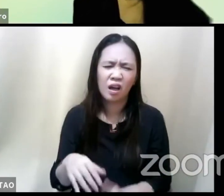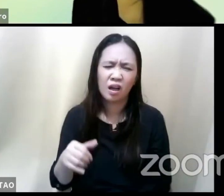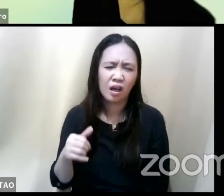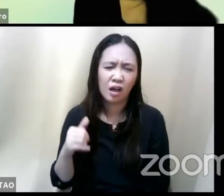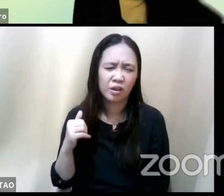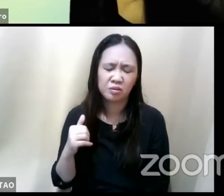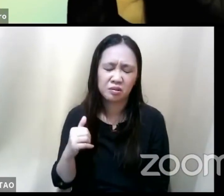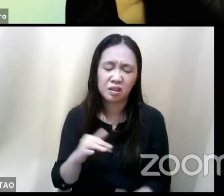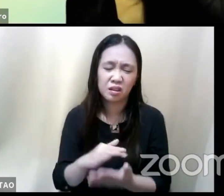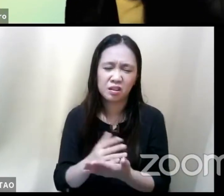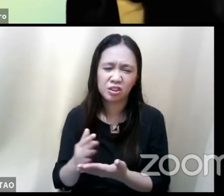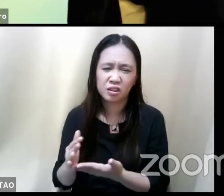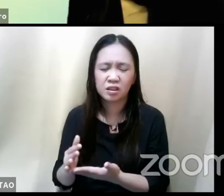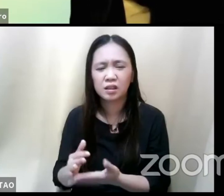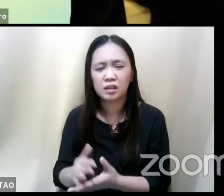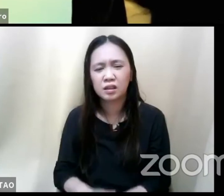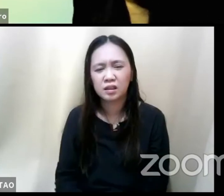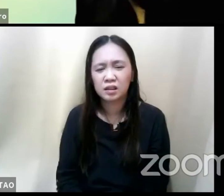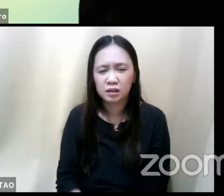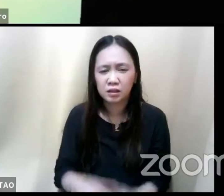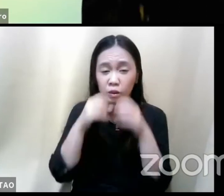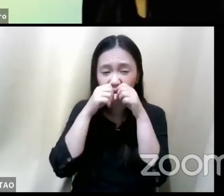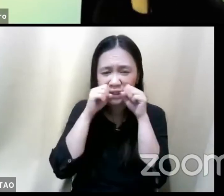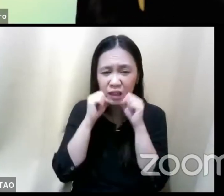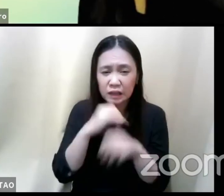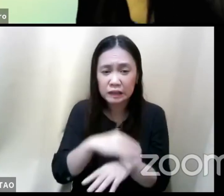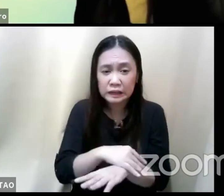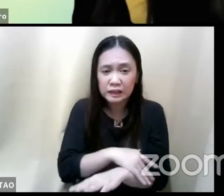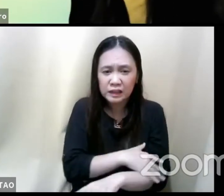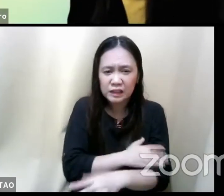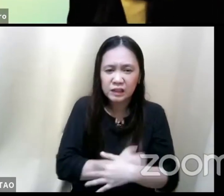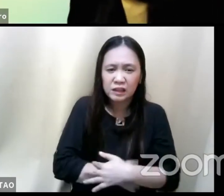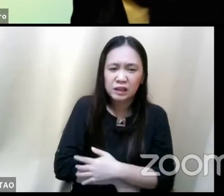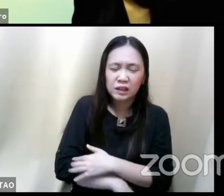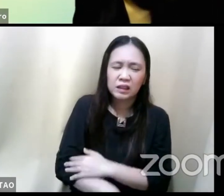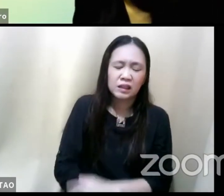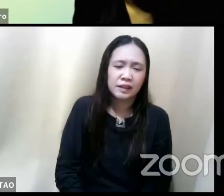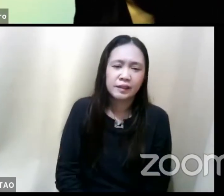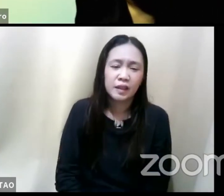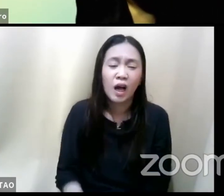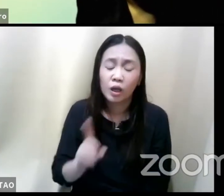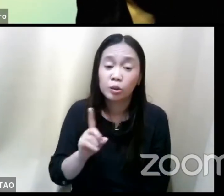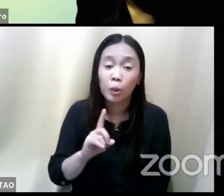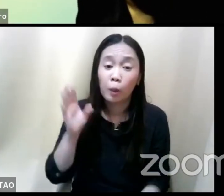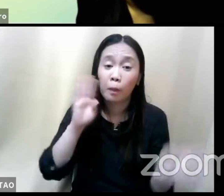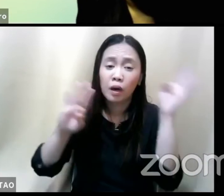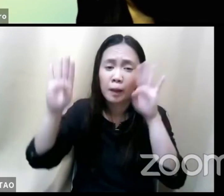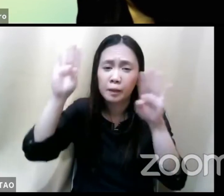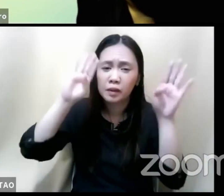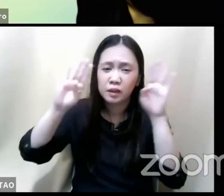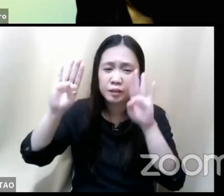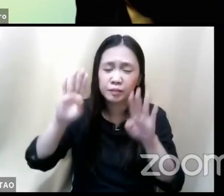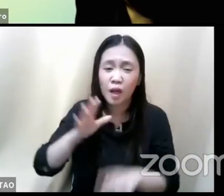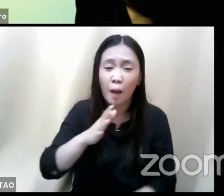no? Tumatay balahibo ko. So yung mag-ina. Okay? So ano naging problem doon sa kanila? Sa kanilang